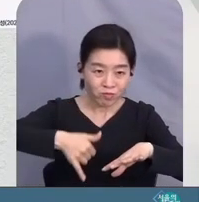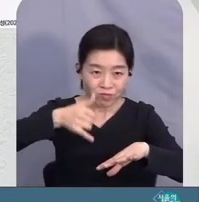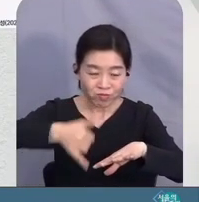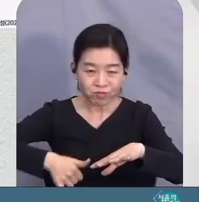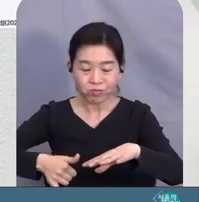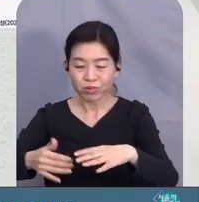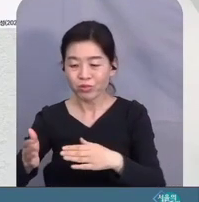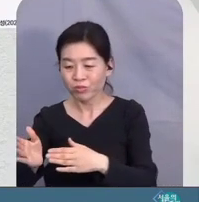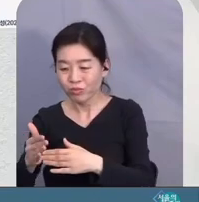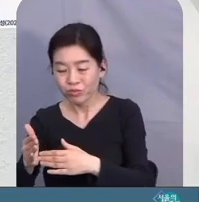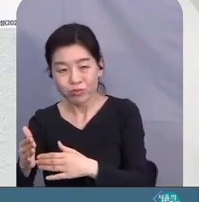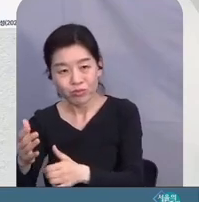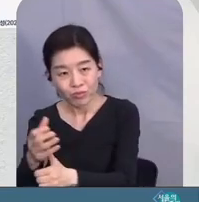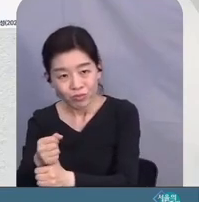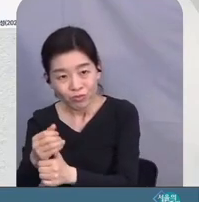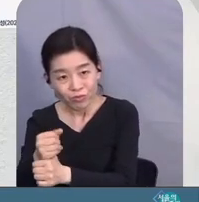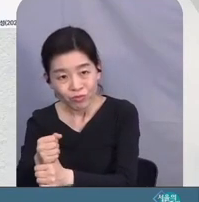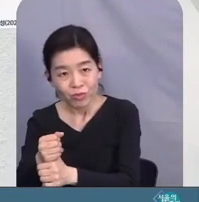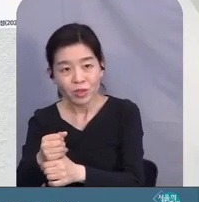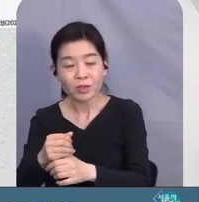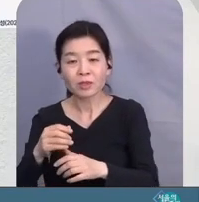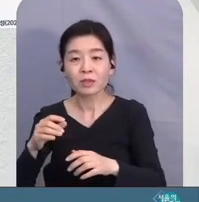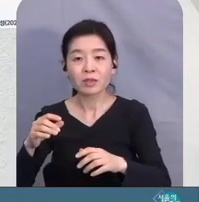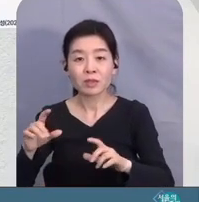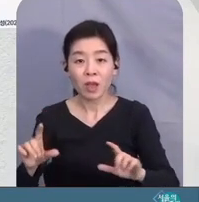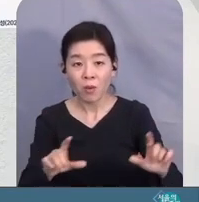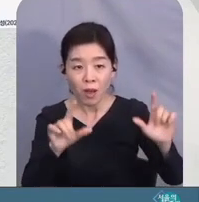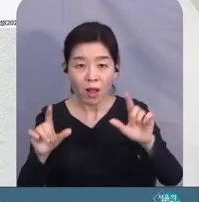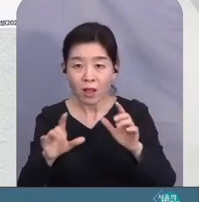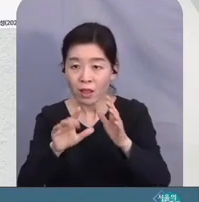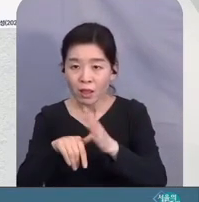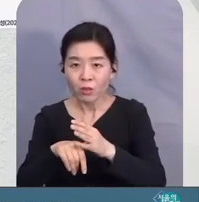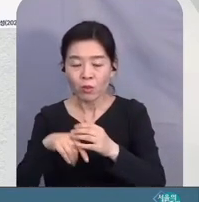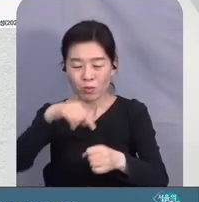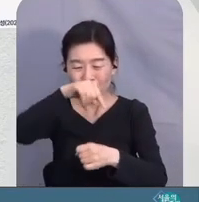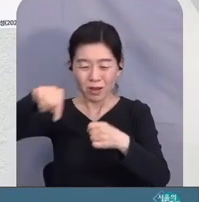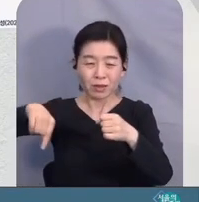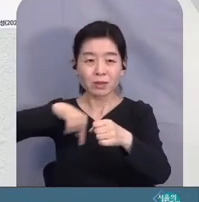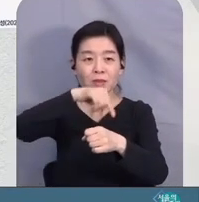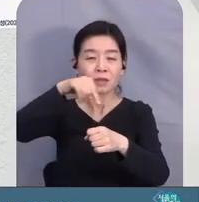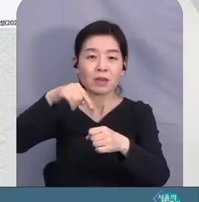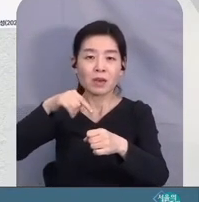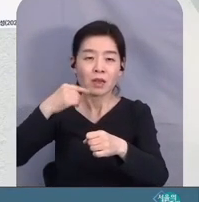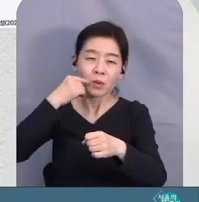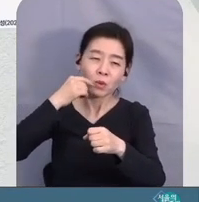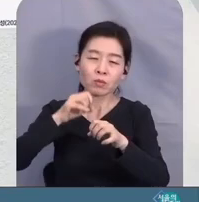보니까 방사능이 자꾸 확산되는 거예요. 그렇죠?